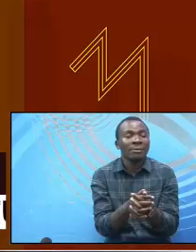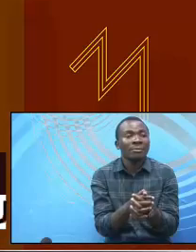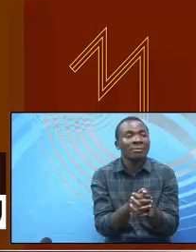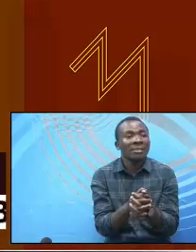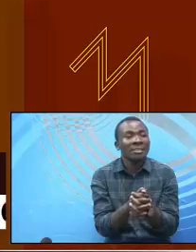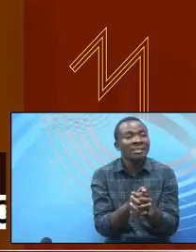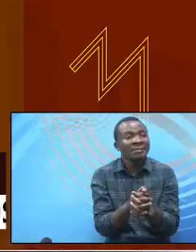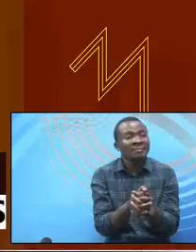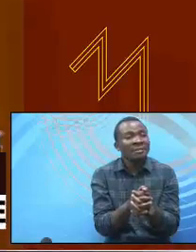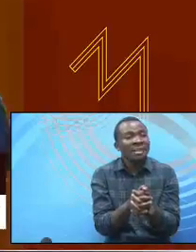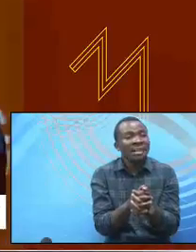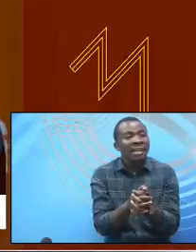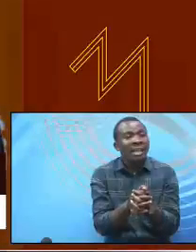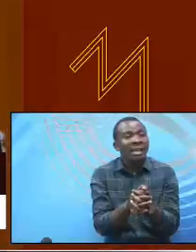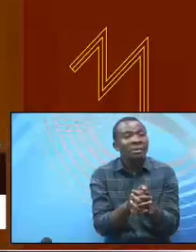andi makuru.